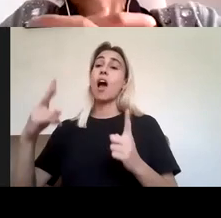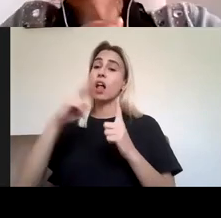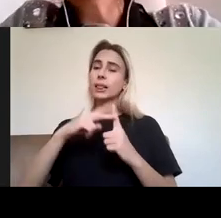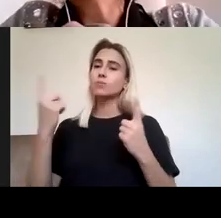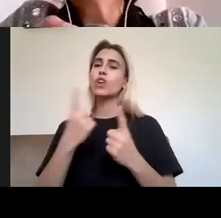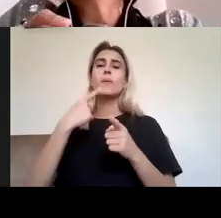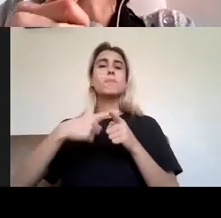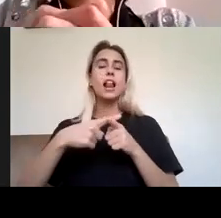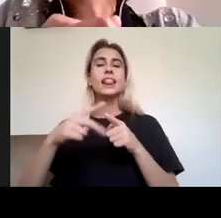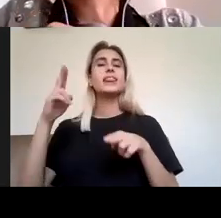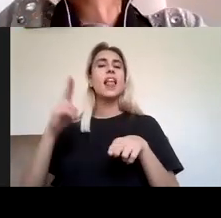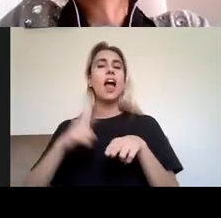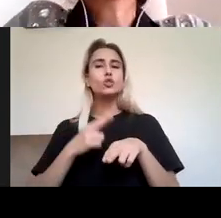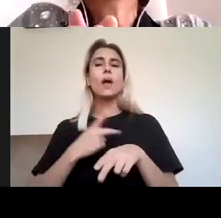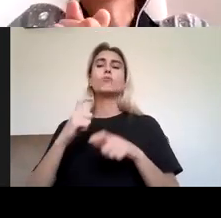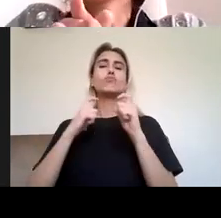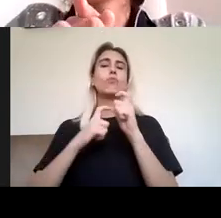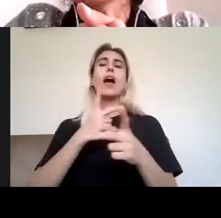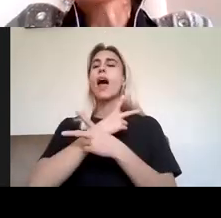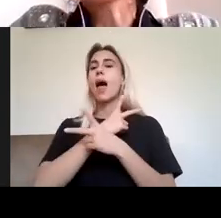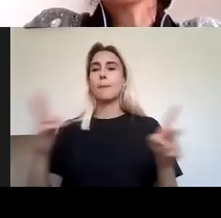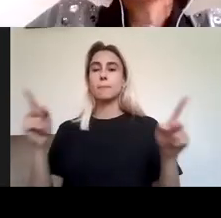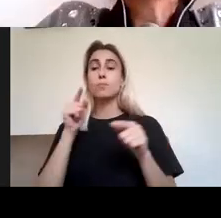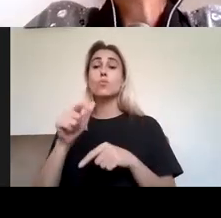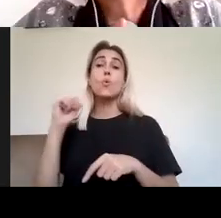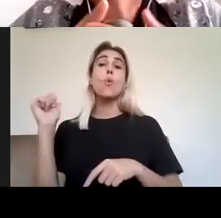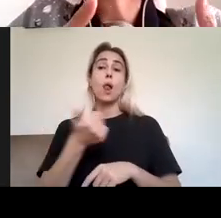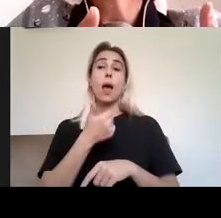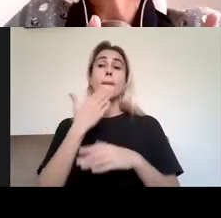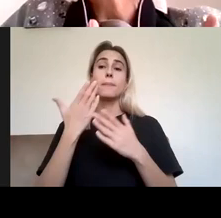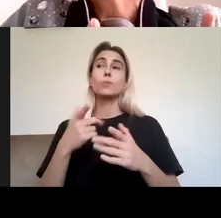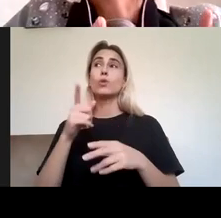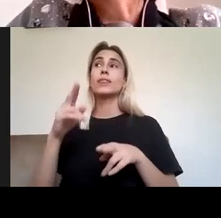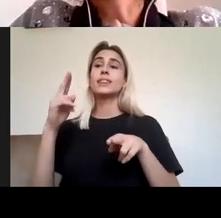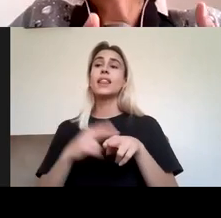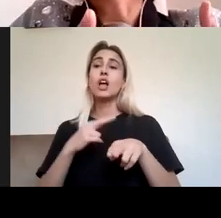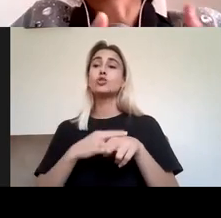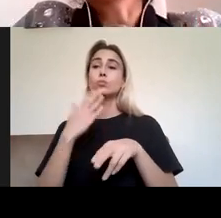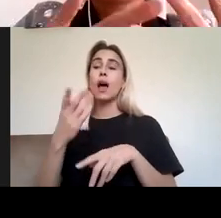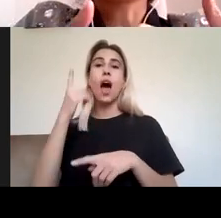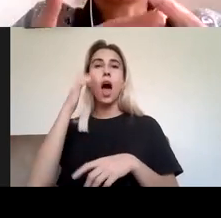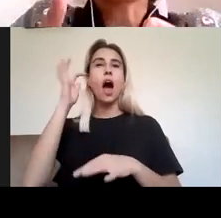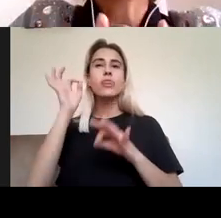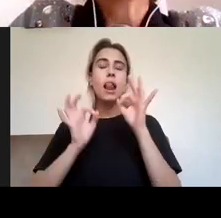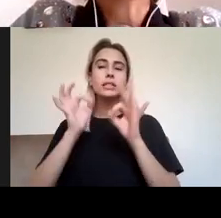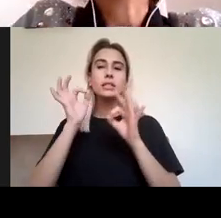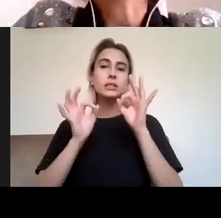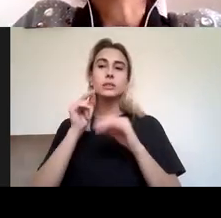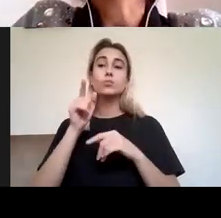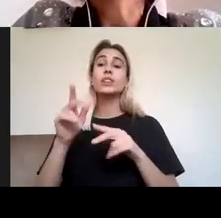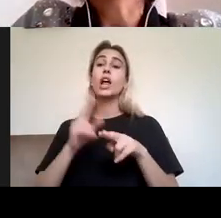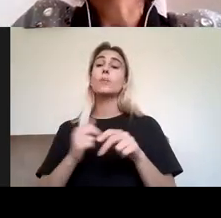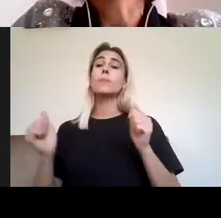paylaşabilirsiniz. Tecrübelerinizi de paylaşabilirsiniz. Çünkü bunlar çok önemli. Yani bu tecrübelerin analiz edildiği, bu tecrübelerle beraber